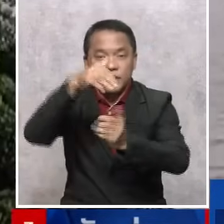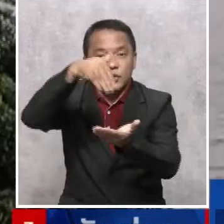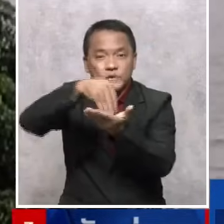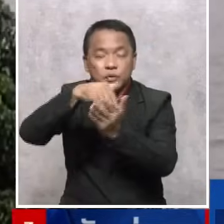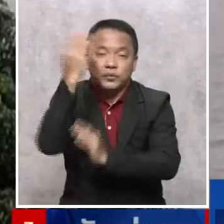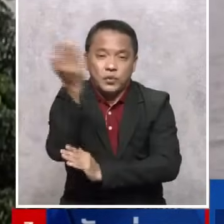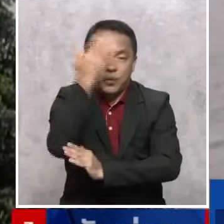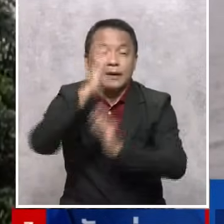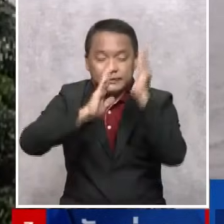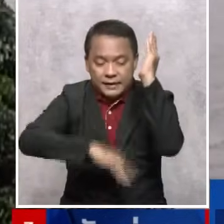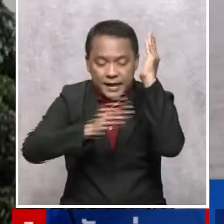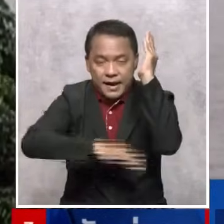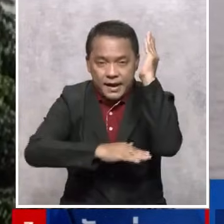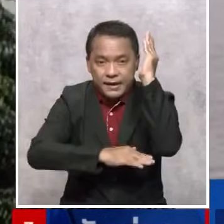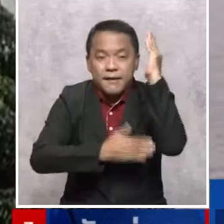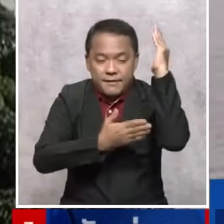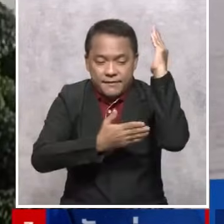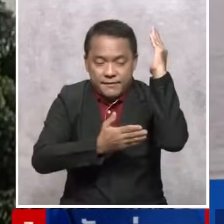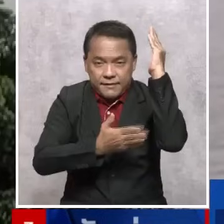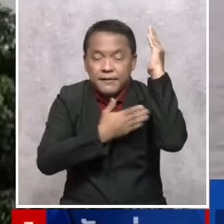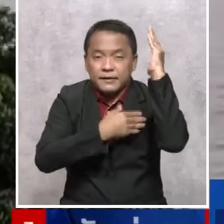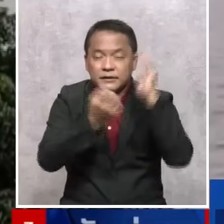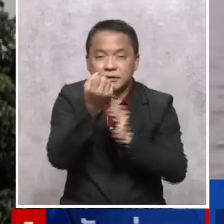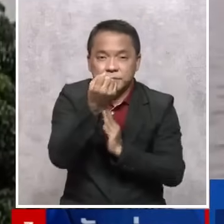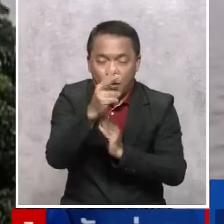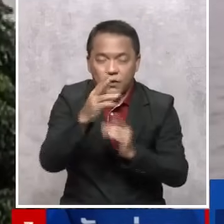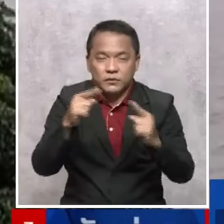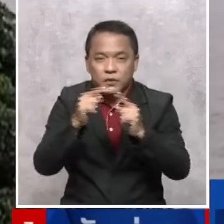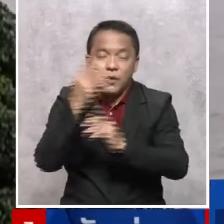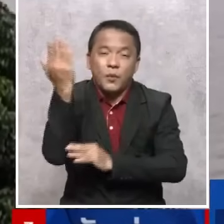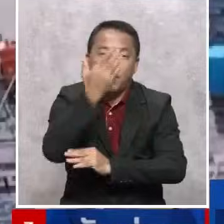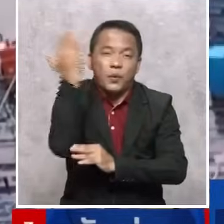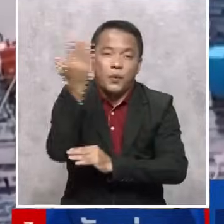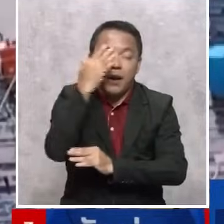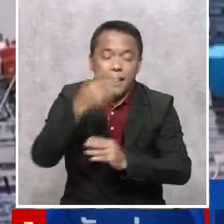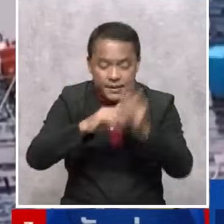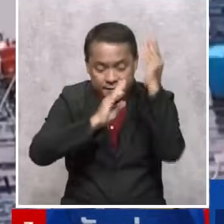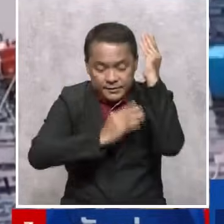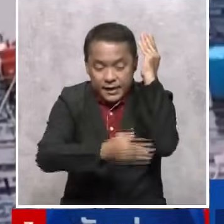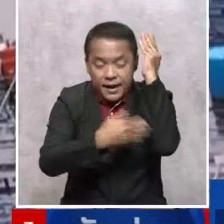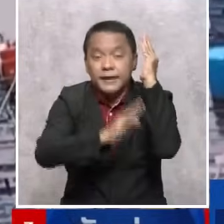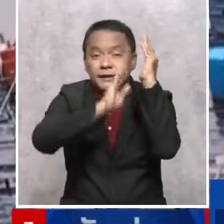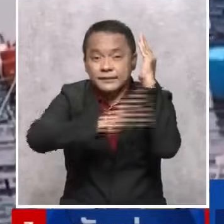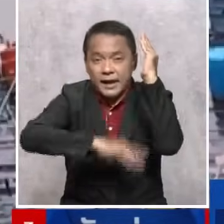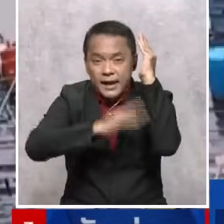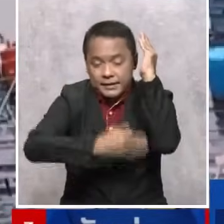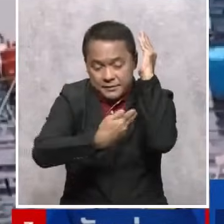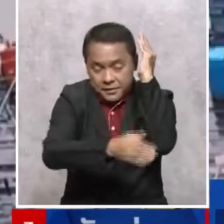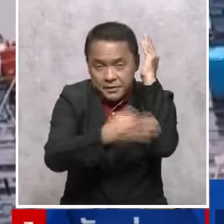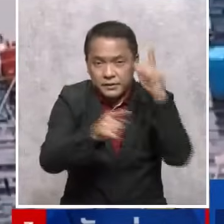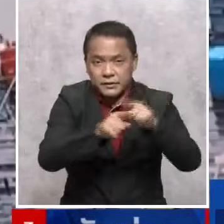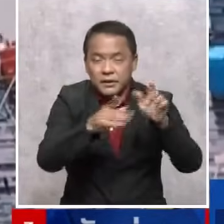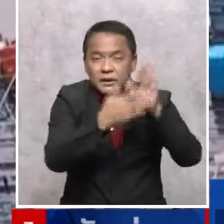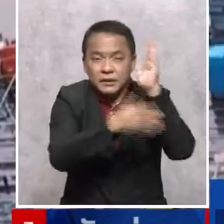อุตุนิยมวิทยาภาคใต้ฝั่งตะวันออกฉบับที่ 12เรื่องของคลื่นลมแรงบริเวณอ่าวไทยบริเวณภาคใต้ใตฝั่งตะวันออก